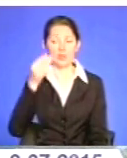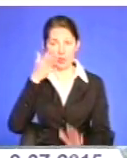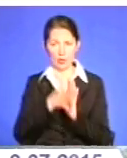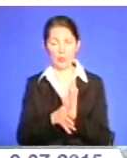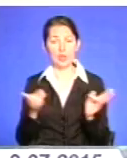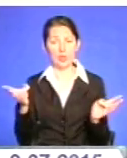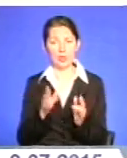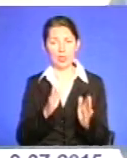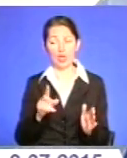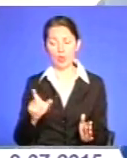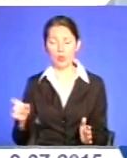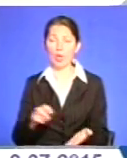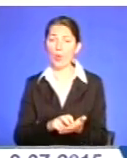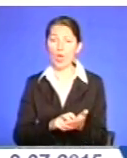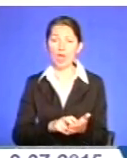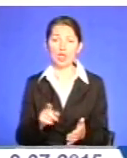необхідність, тільки люди бояться того, що,